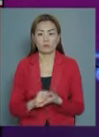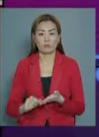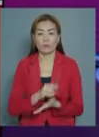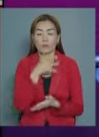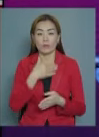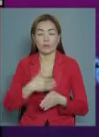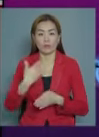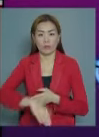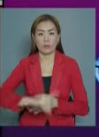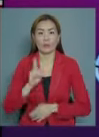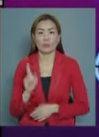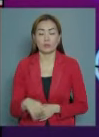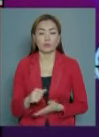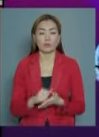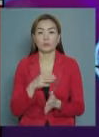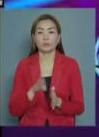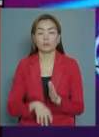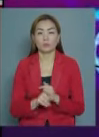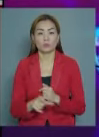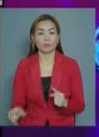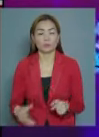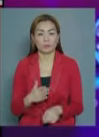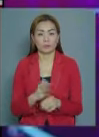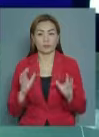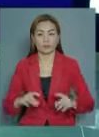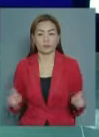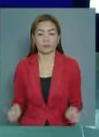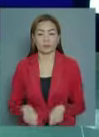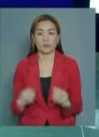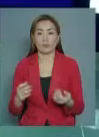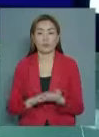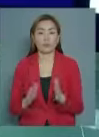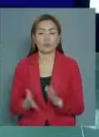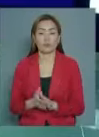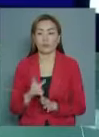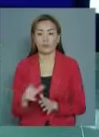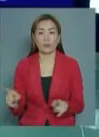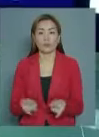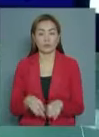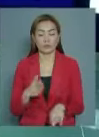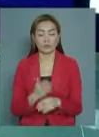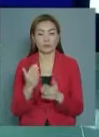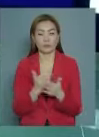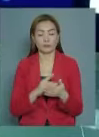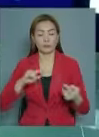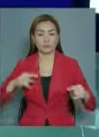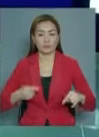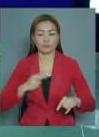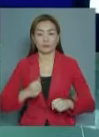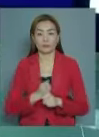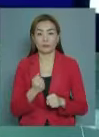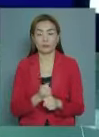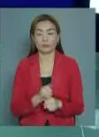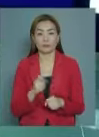мерзімі өтіп кеткен, тіпті құжатсыз жүргендер де анықталды. Заңсыз көші-қонды ұйымдастырушылар да жоқ емес. Ережеге қайшы жұмыс күшін